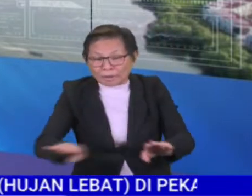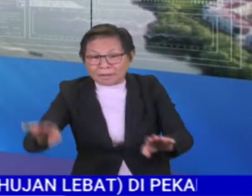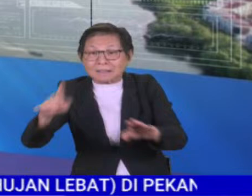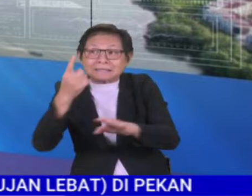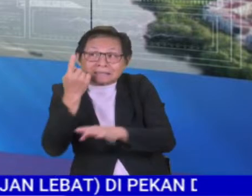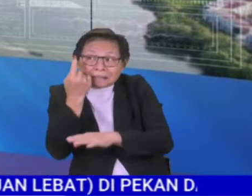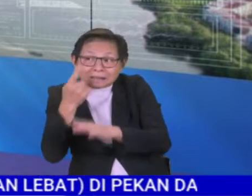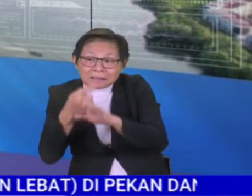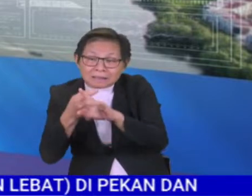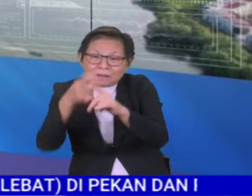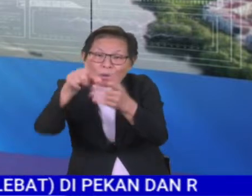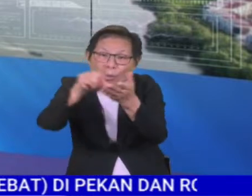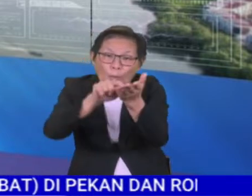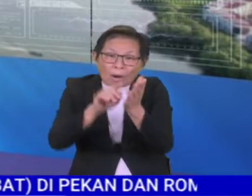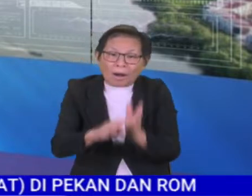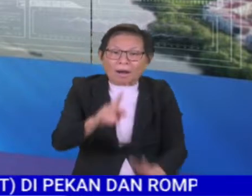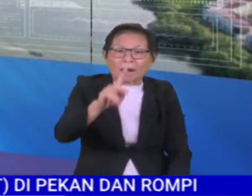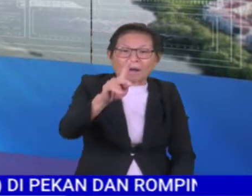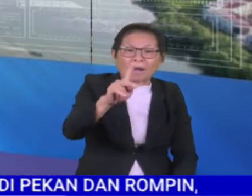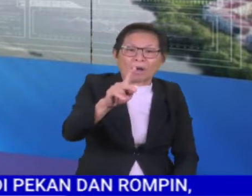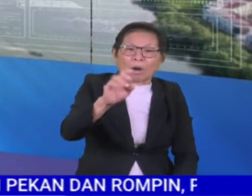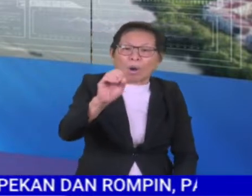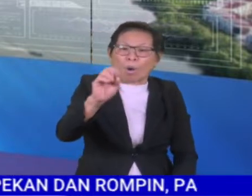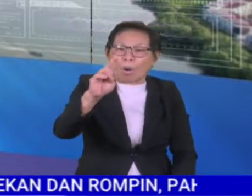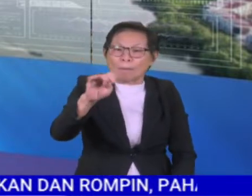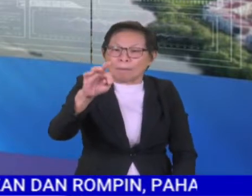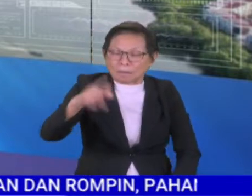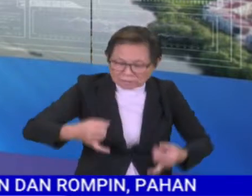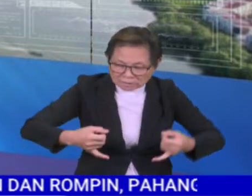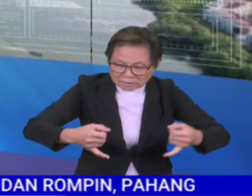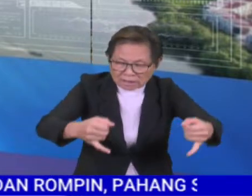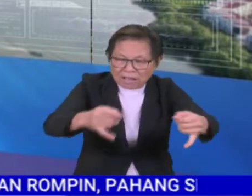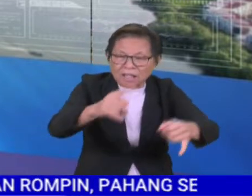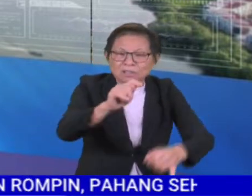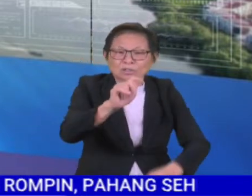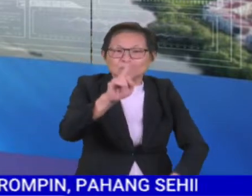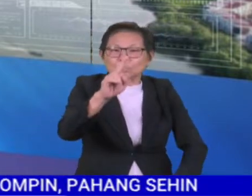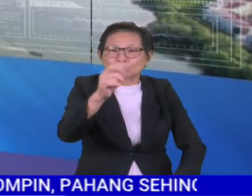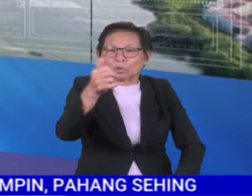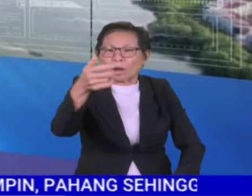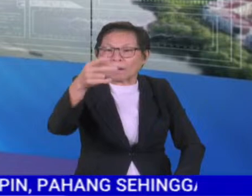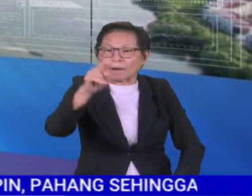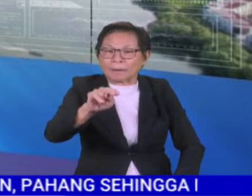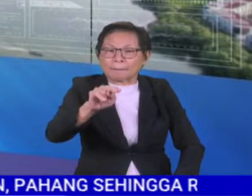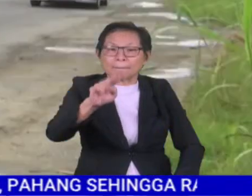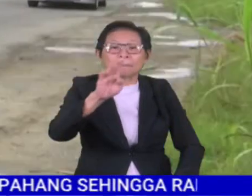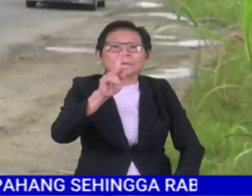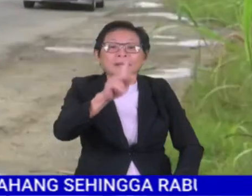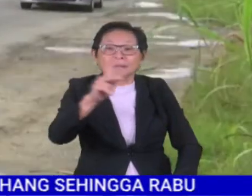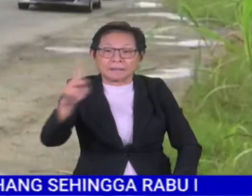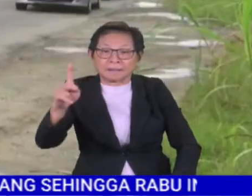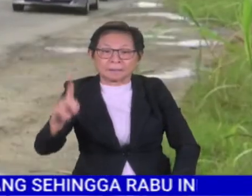terkini kita bersama wartawan Abdul Kahar di jalan tohara bypass Kota Kinabalu